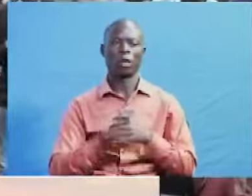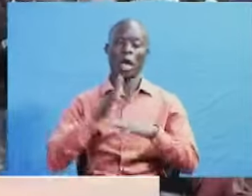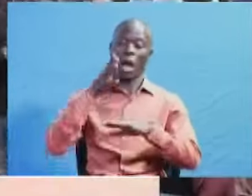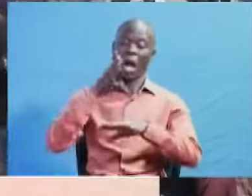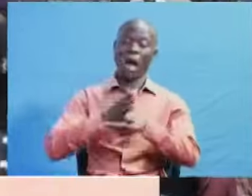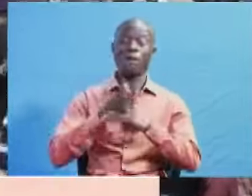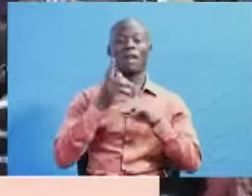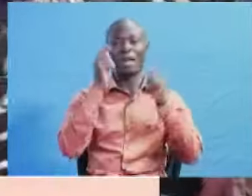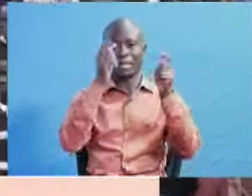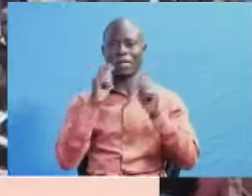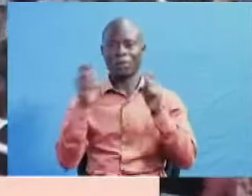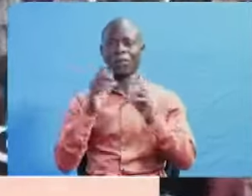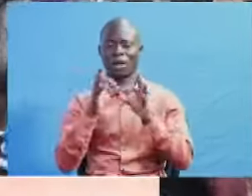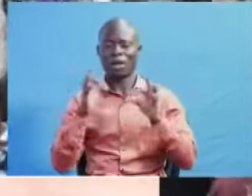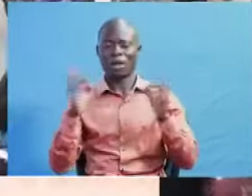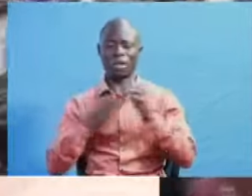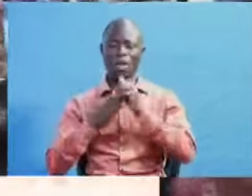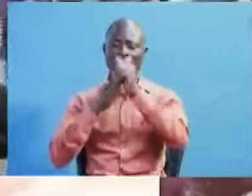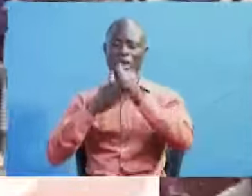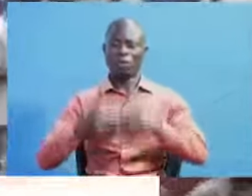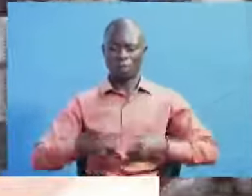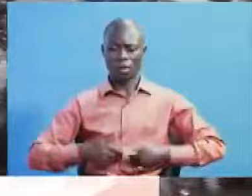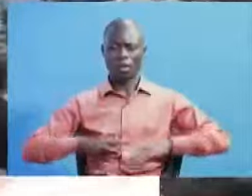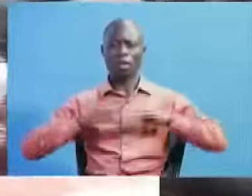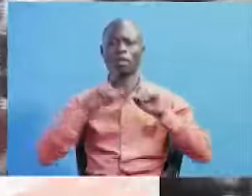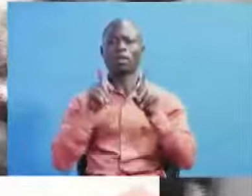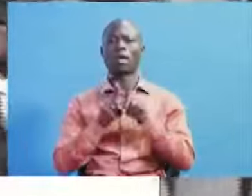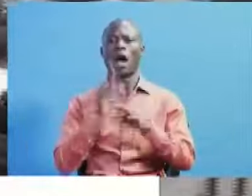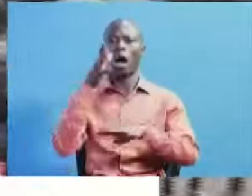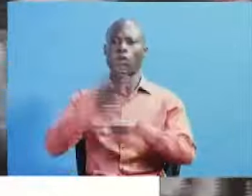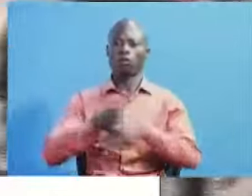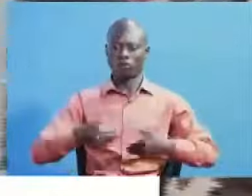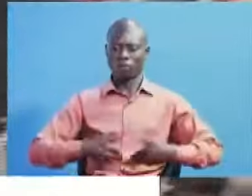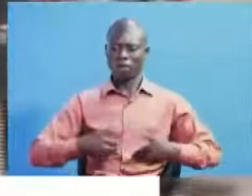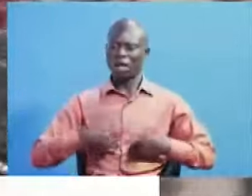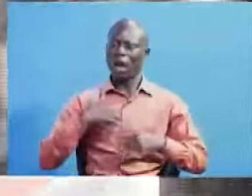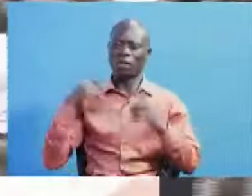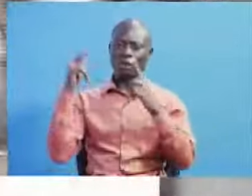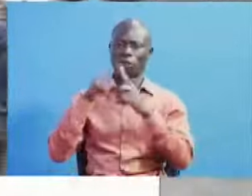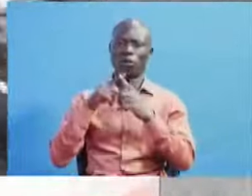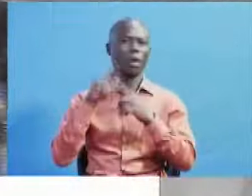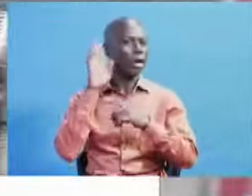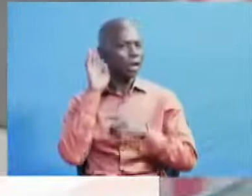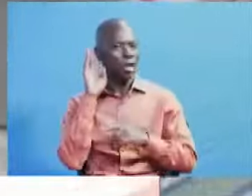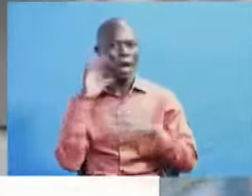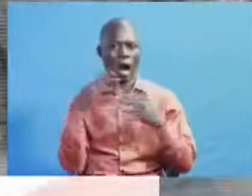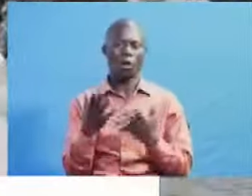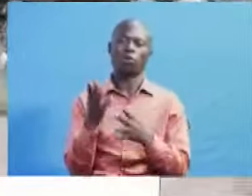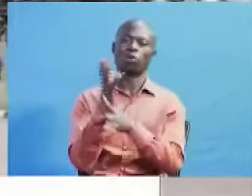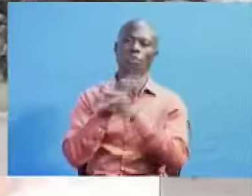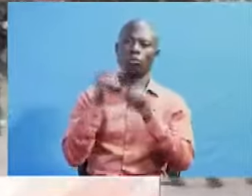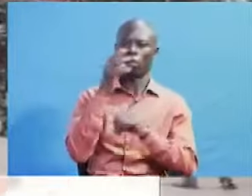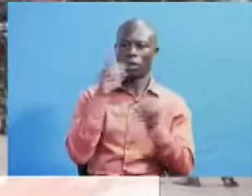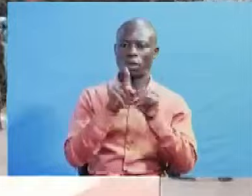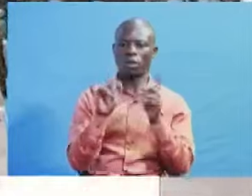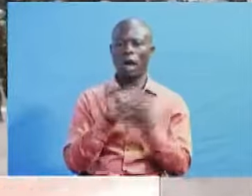ya maandamano ya muda yanayoongozwa na Gen Z, baadhi ya vijana hao wameitikia wito wa rais wa kusitisha maandamano kwa